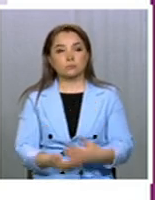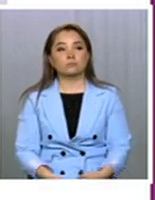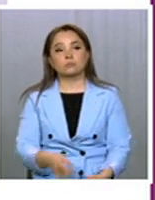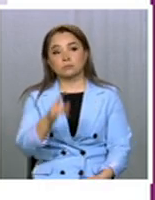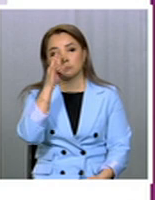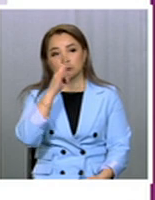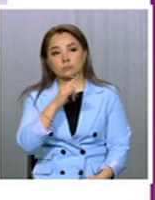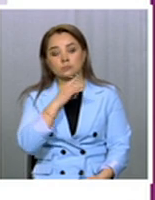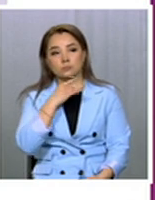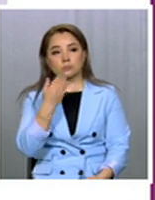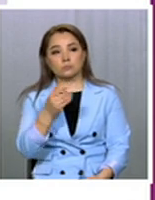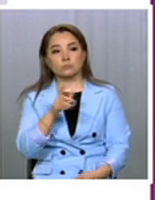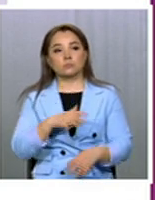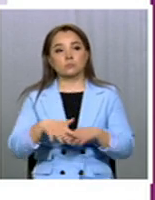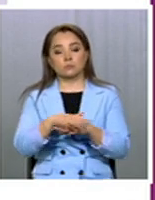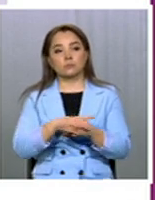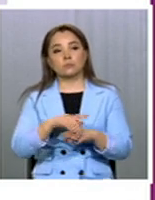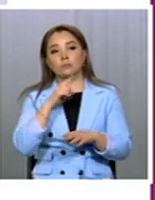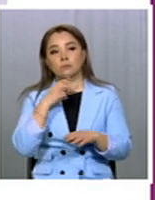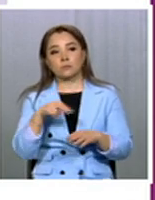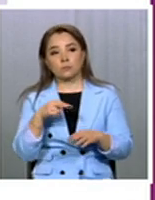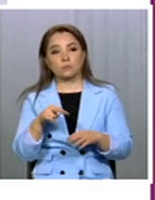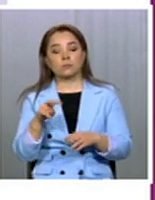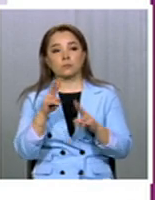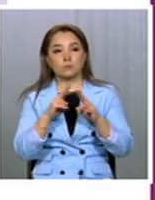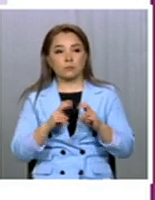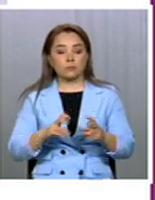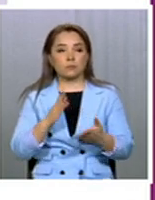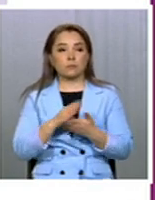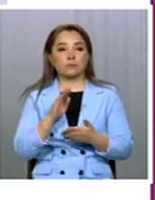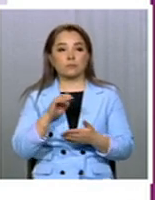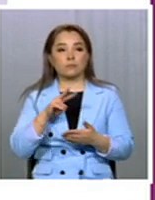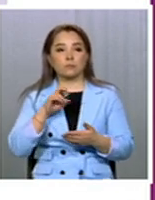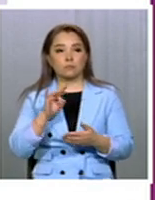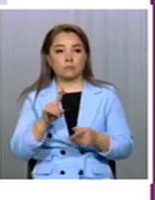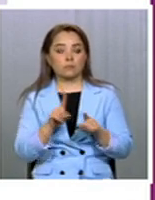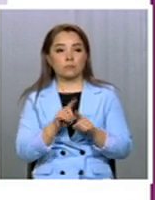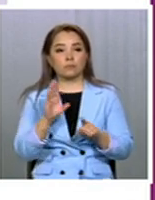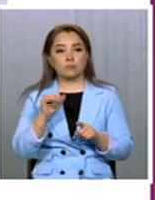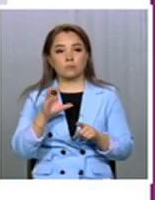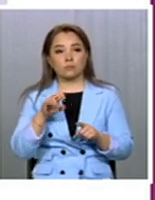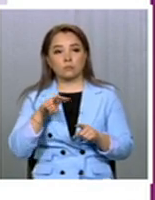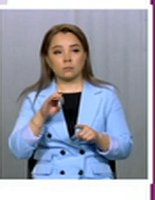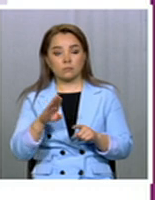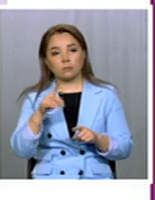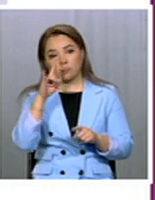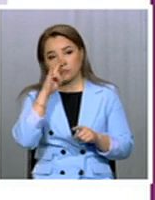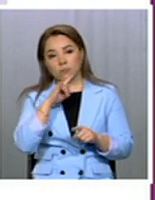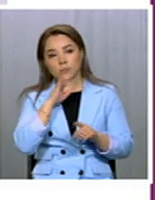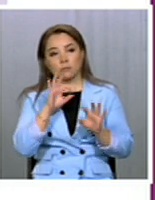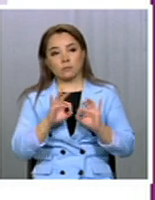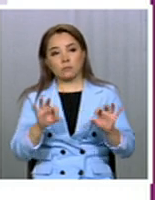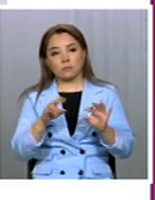Қазақ халық ауыз әдебиетінің зерттеушісі, фольклоршы Васильев қазақтар туралы былай деді.